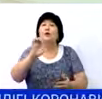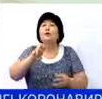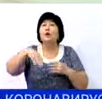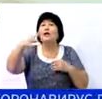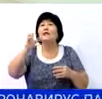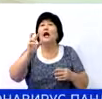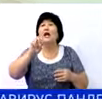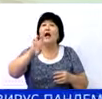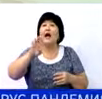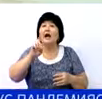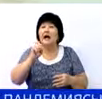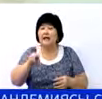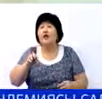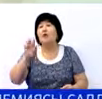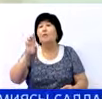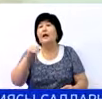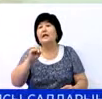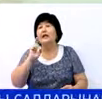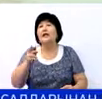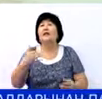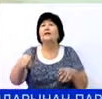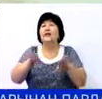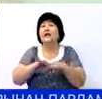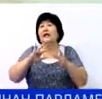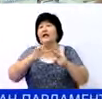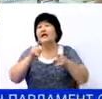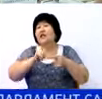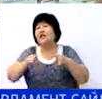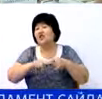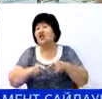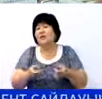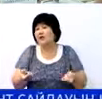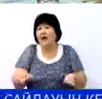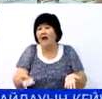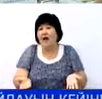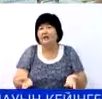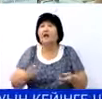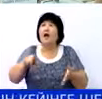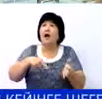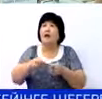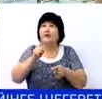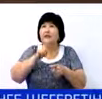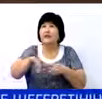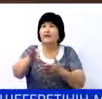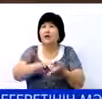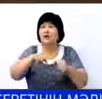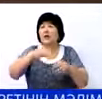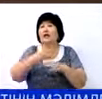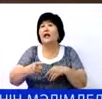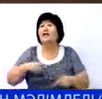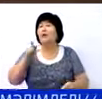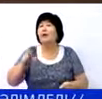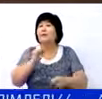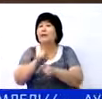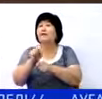Саяхат, Сабалақ, Бәйтерек мөлтек аудандарында интернет жылдамдығы аз. Қала басшысы бұл мәселелерді тез арада шешу үшін сала мамандарына